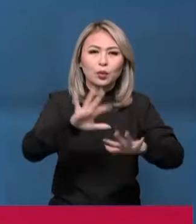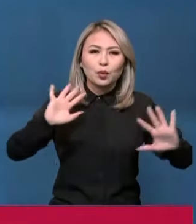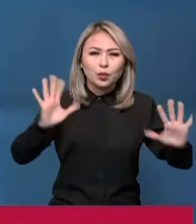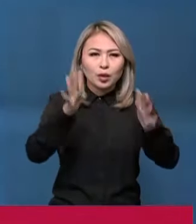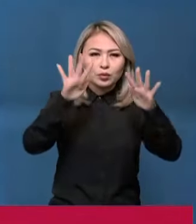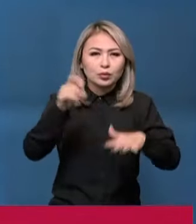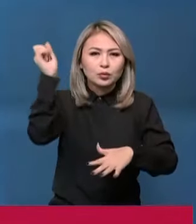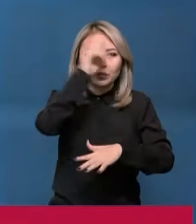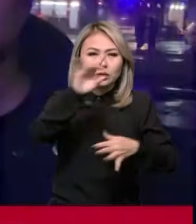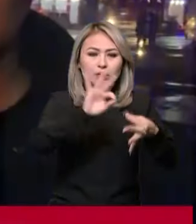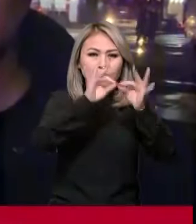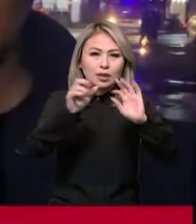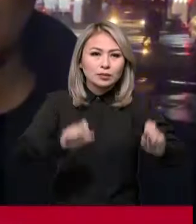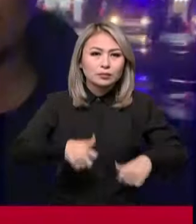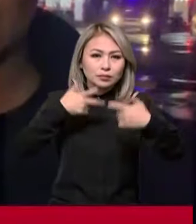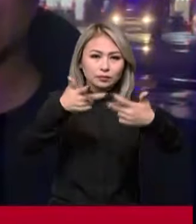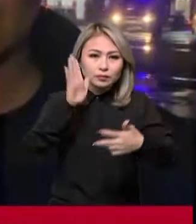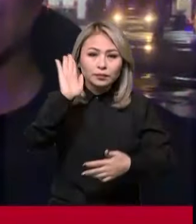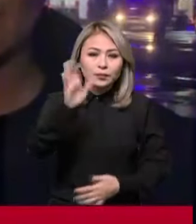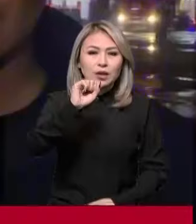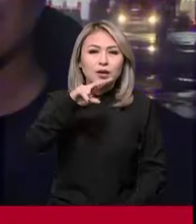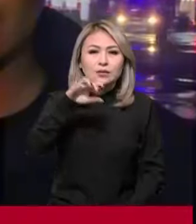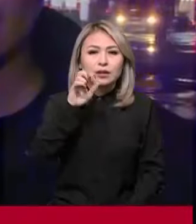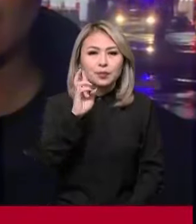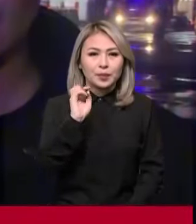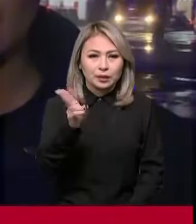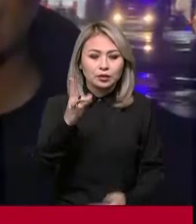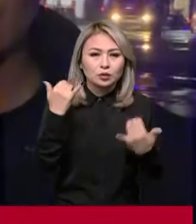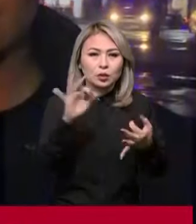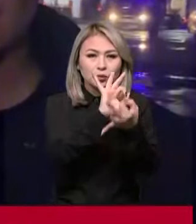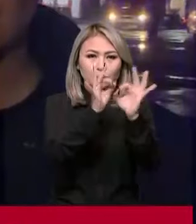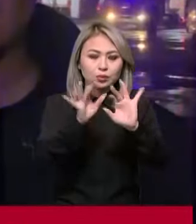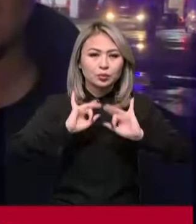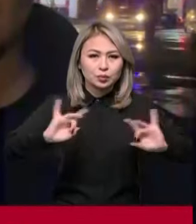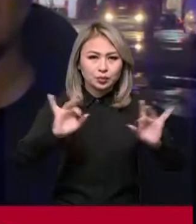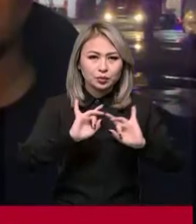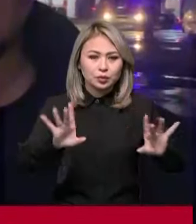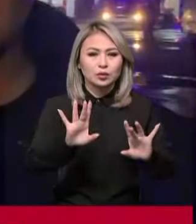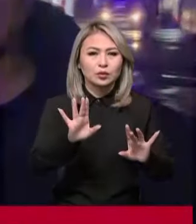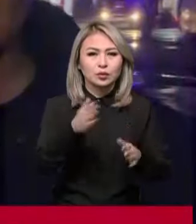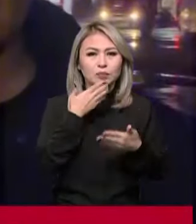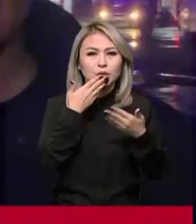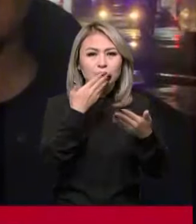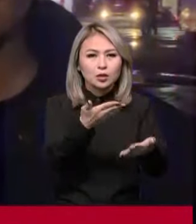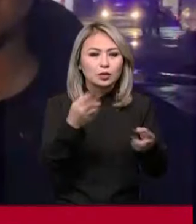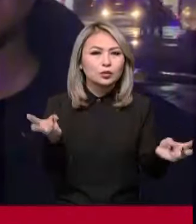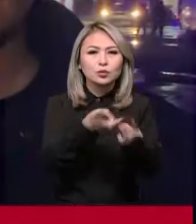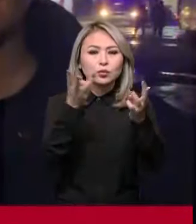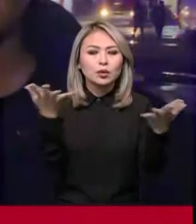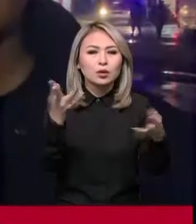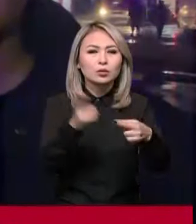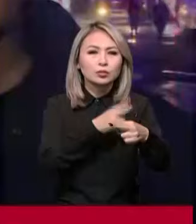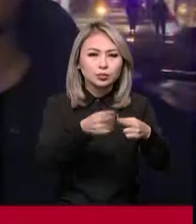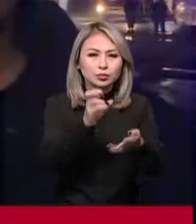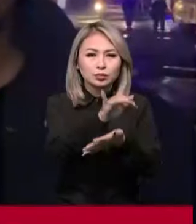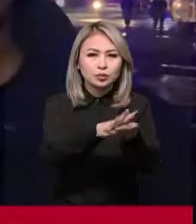жатыр. Оқиға орнынан әріптесім Асланбек Шығыр тікелей байланысқа шығуға дайын. Асланбек, армысыз, жағдайды толық баяндасаңыз, тілсіз жаумен